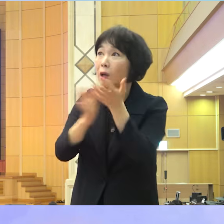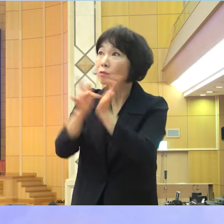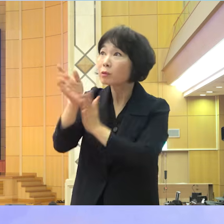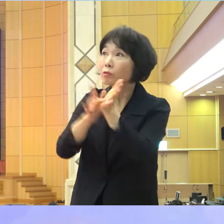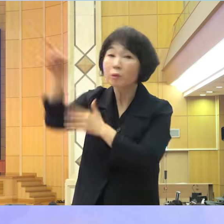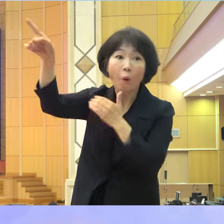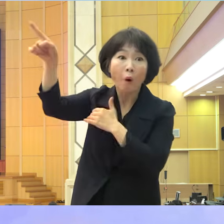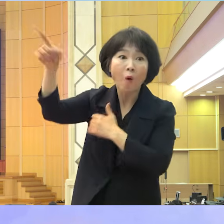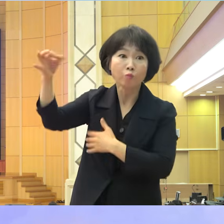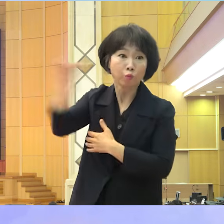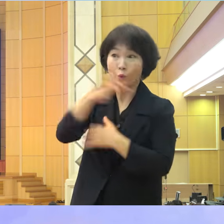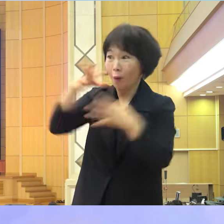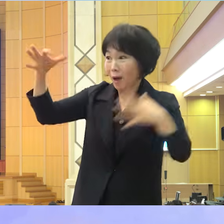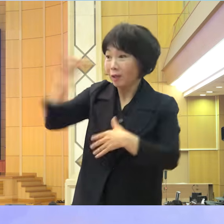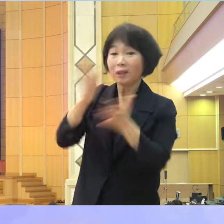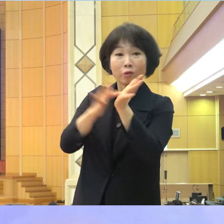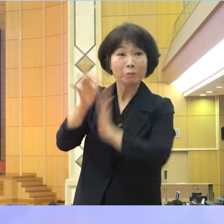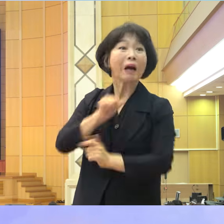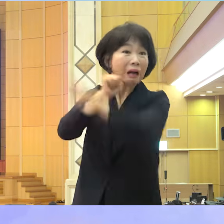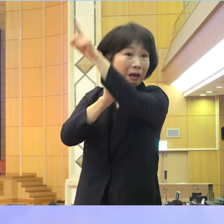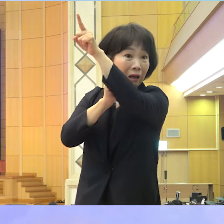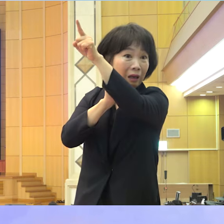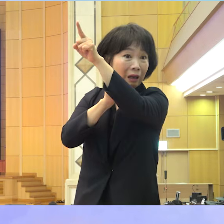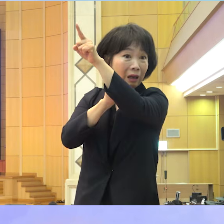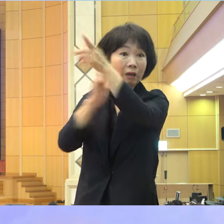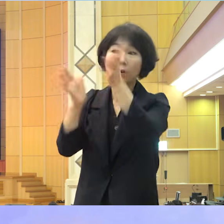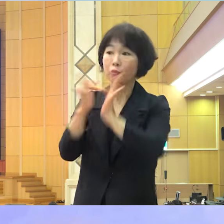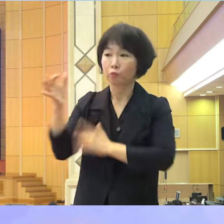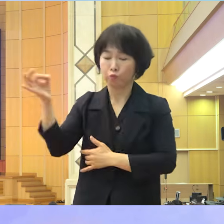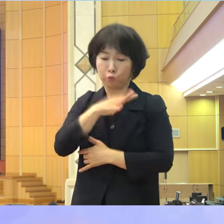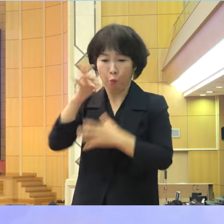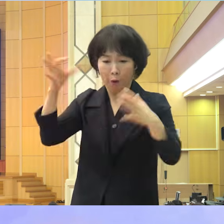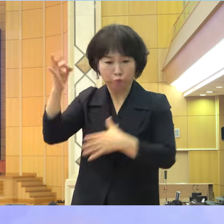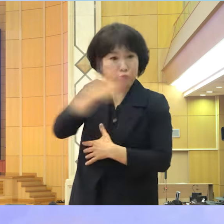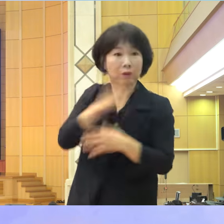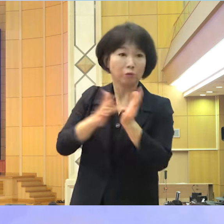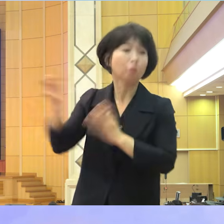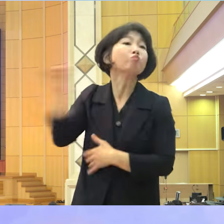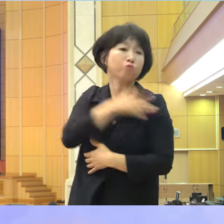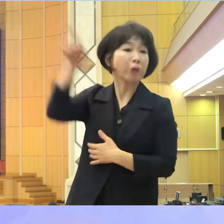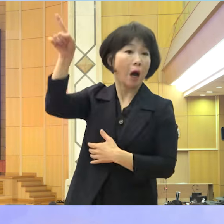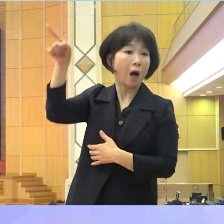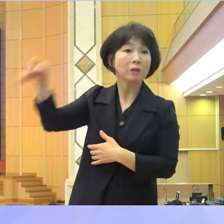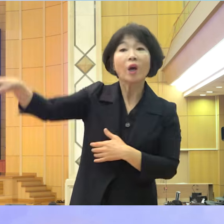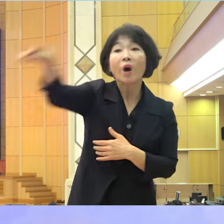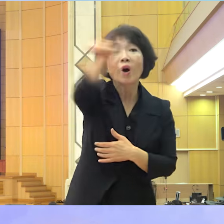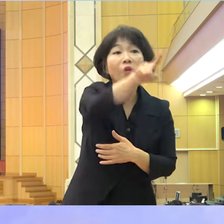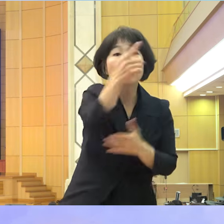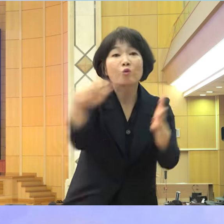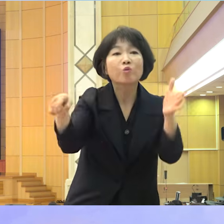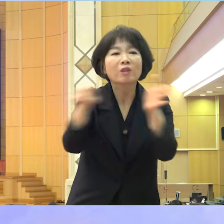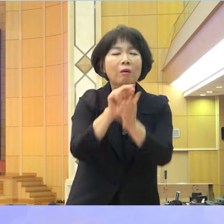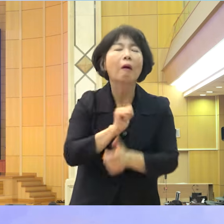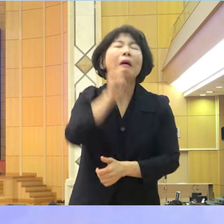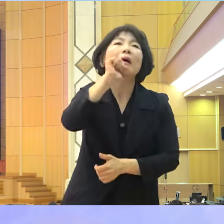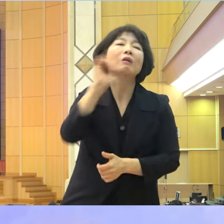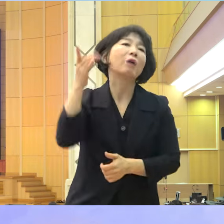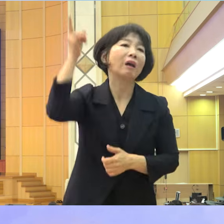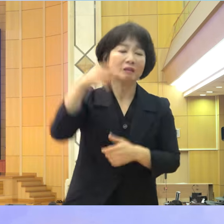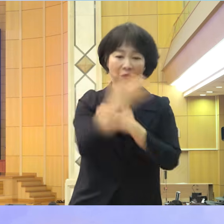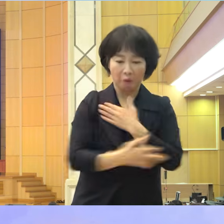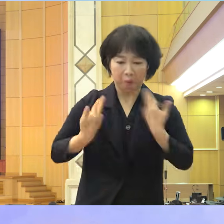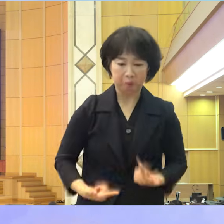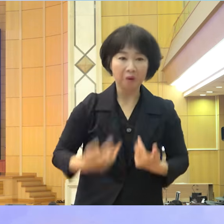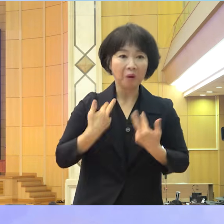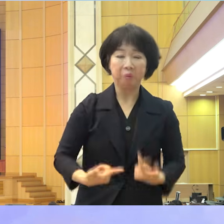부요하신 자로서, 예수님은 가난한 분이 아니에요. 원래 부요하신 자로서 너희를 위하여 가난하게 되심은